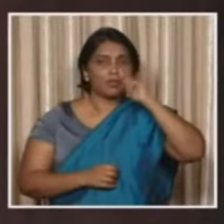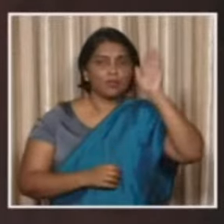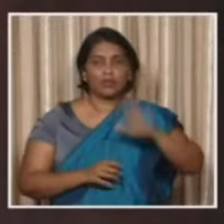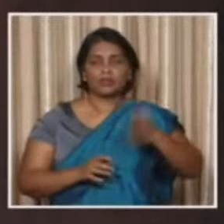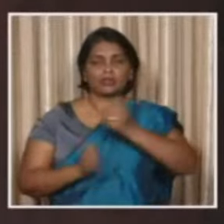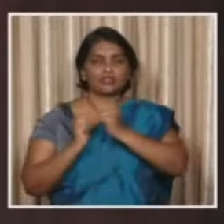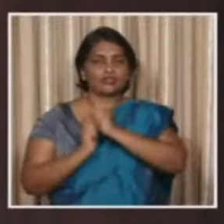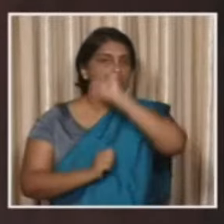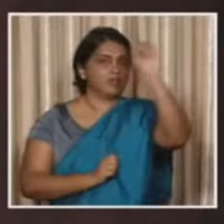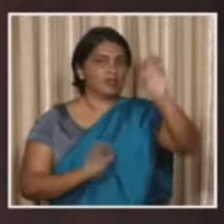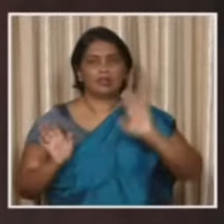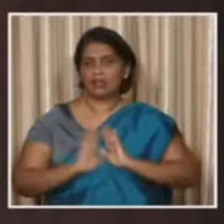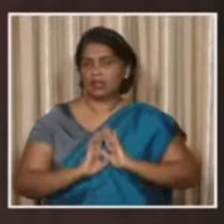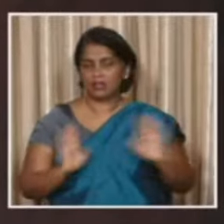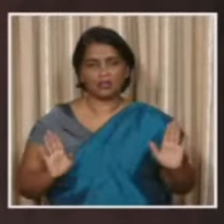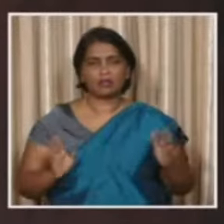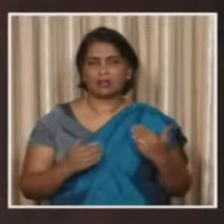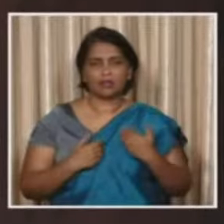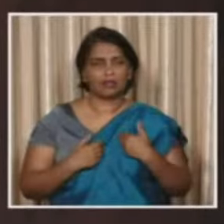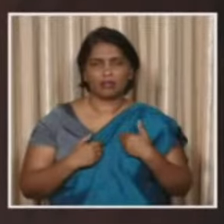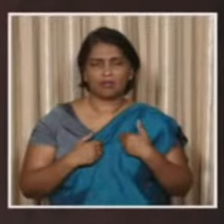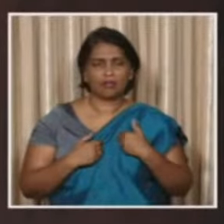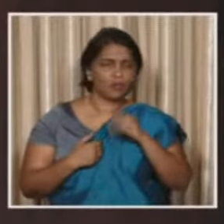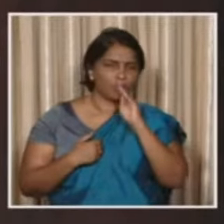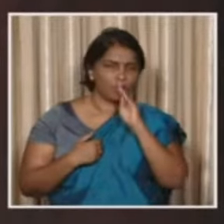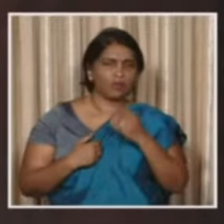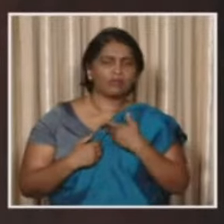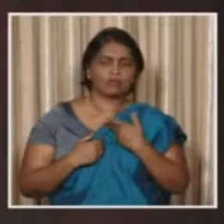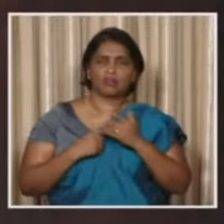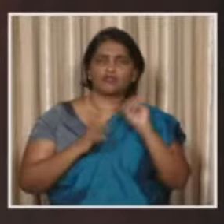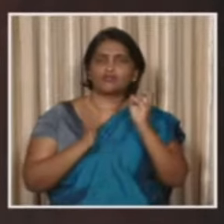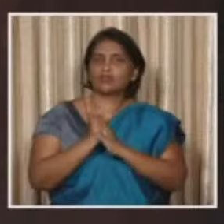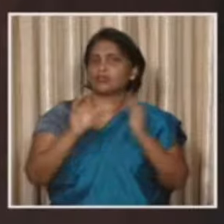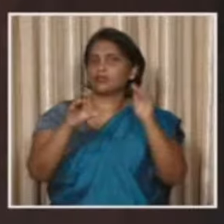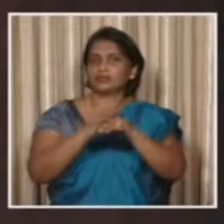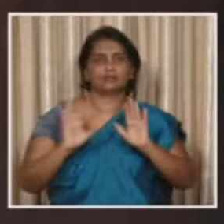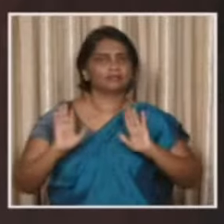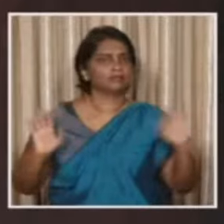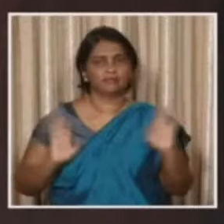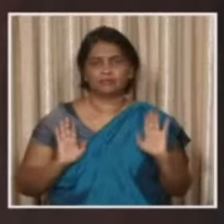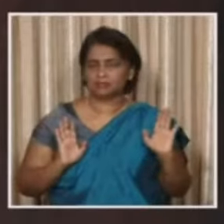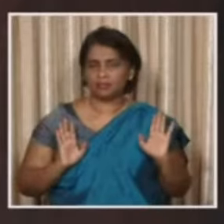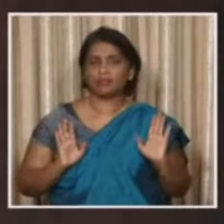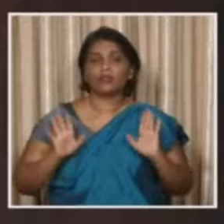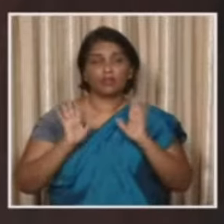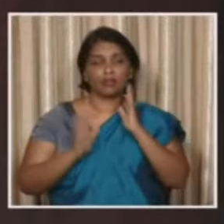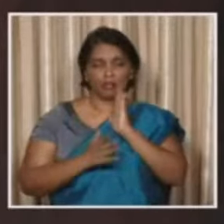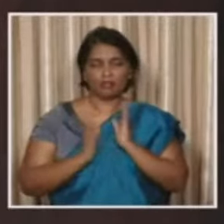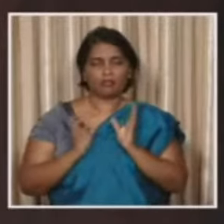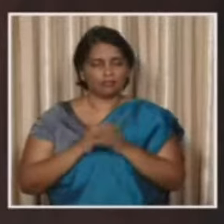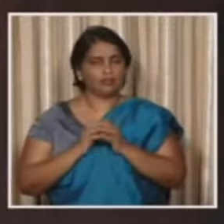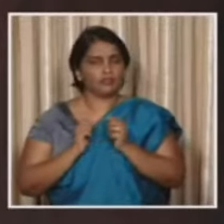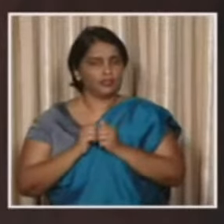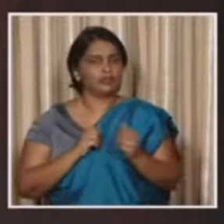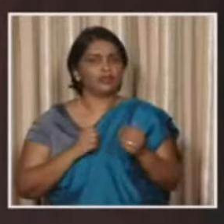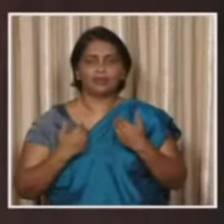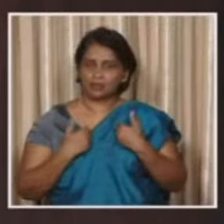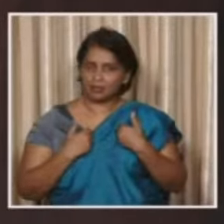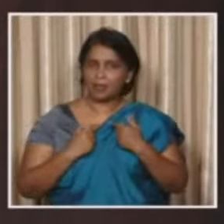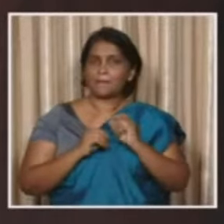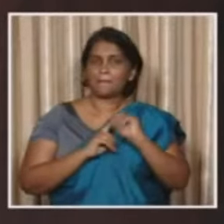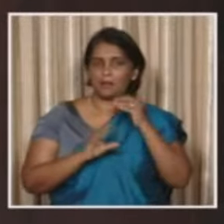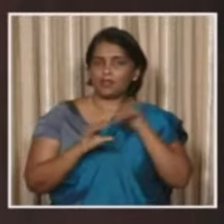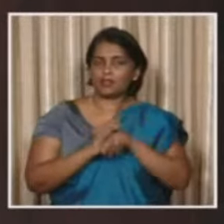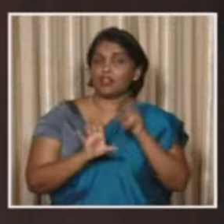කොහටවත් කරන්නේ නැහනේ. අපි අපි අඩුම තරමේ ගිහිල්ලා කොහේද කොමිටි කරත් ඉඳ ගන්න නැහැ ඒගොල්ලෝ. ඒ තරම් ස්වාධීන ඒගොල්ලෝ කල්පනා කරා. අපිත් මේ පාර්ලිමේන්තුවේ